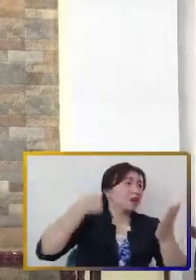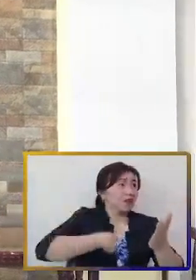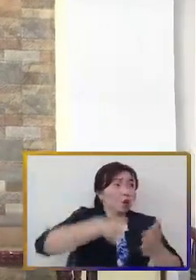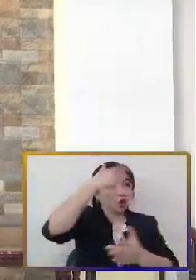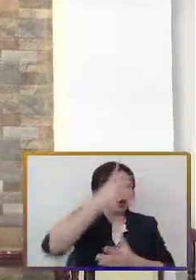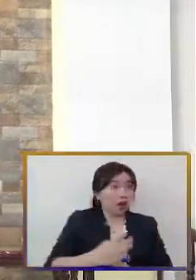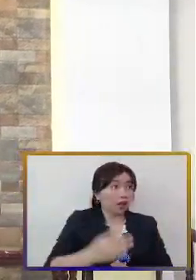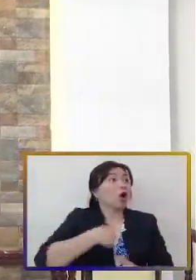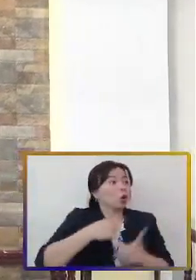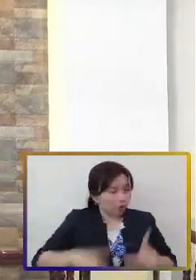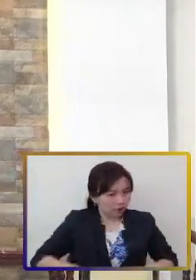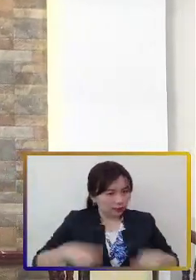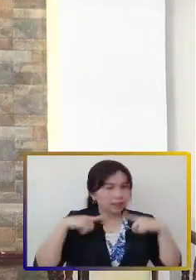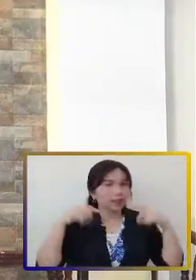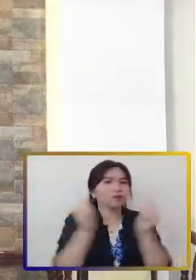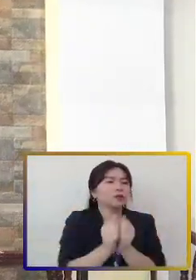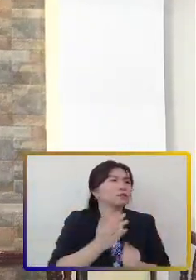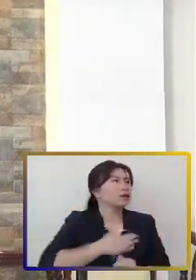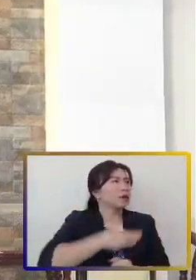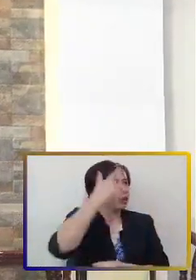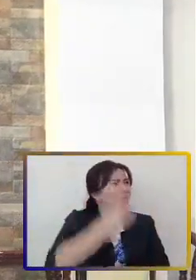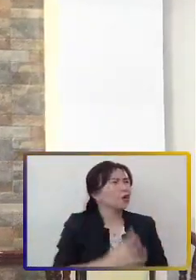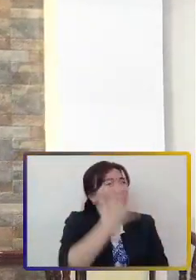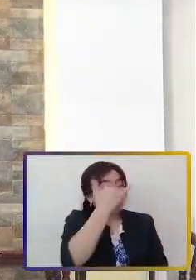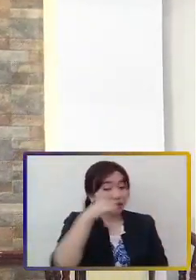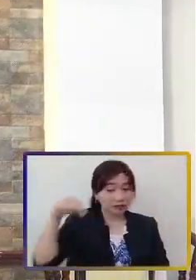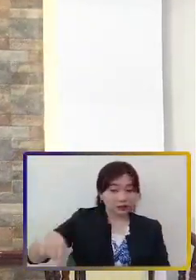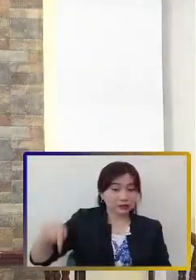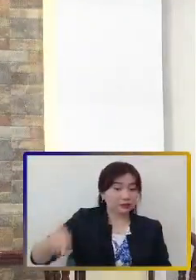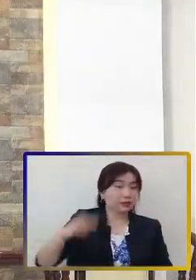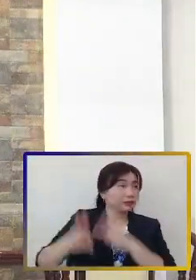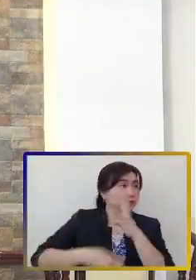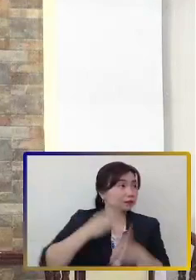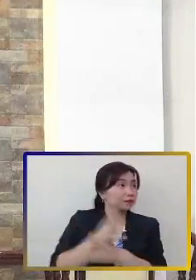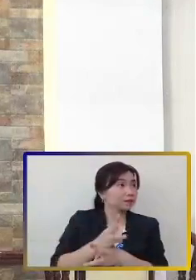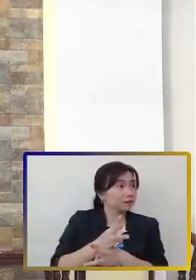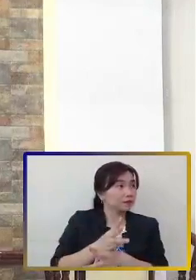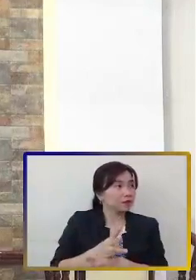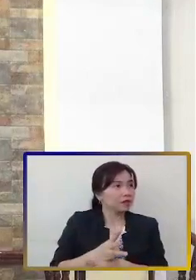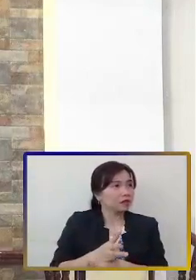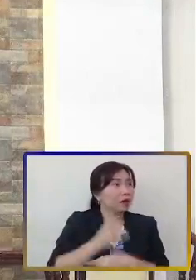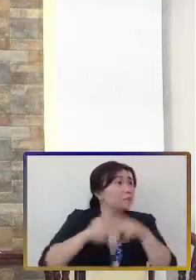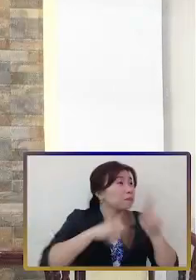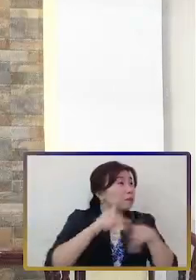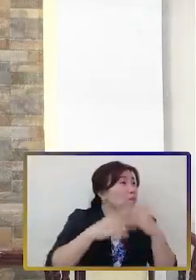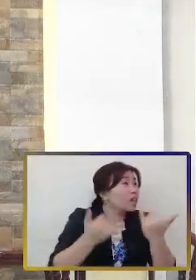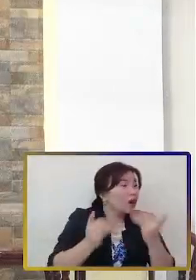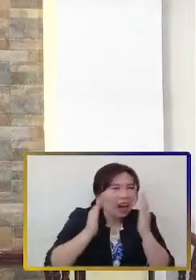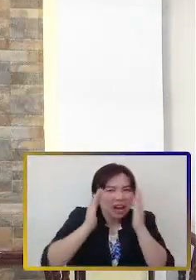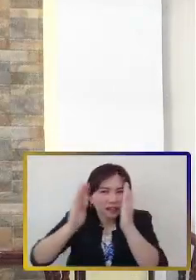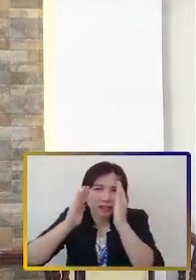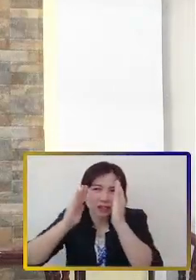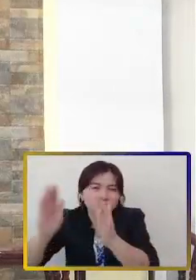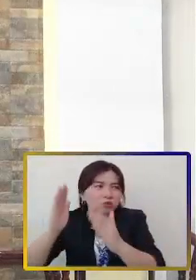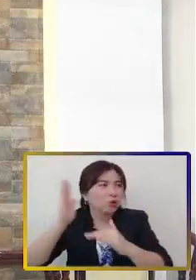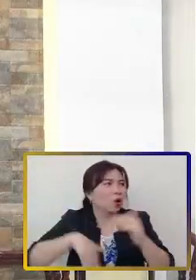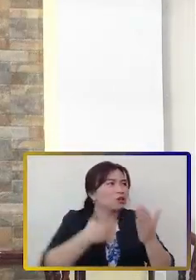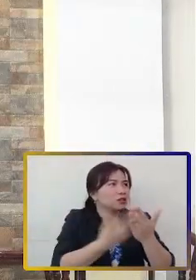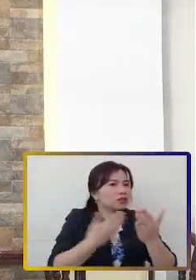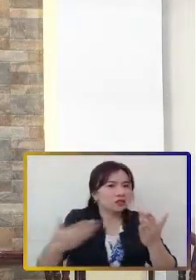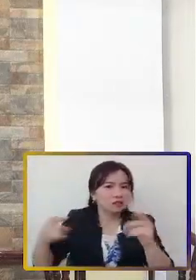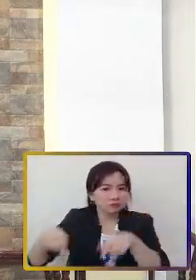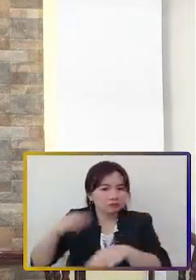ko ang Diyos rare ang sumagot sa ganyan bakit sa mundong ito ang naka ang attensyon nila ay nasa mga bagay pag tinanong mo Anong tiyak mong